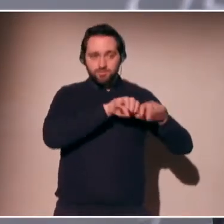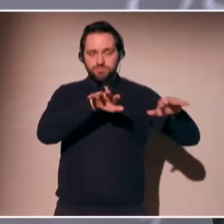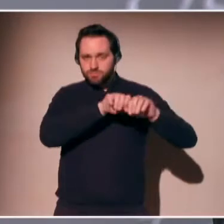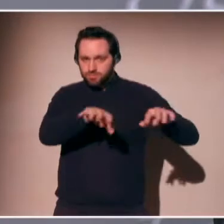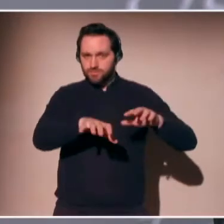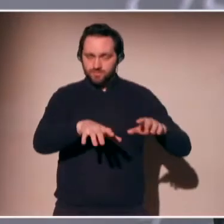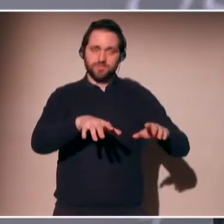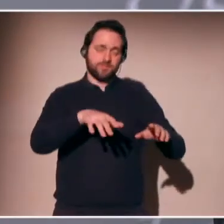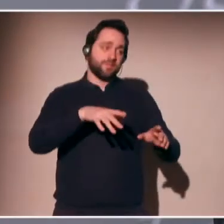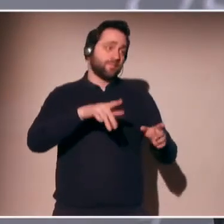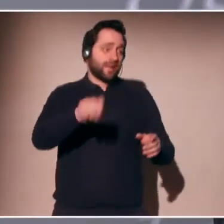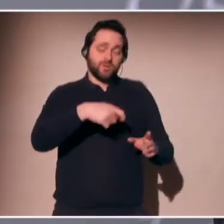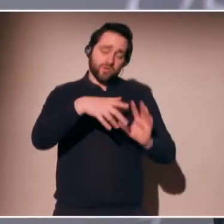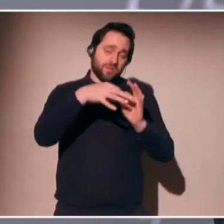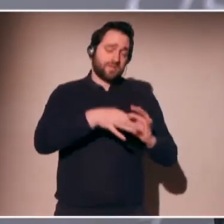En tout cas,